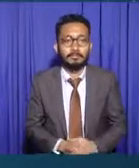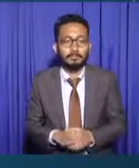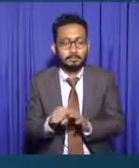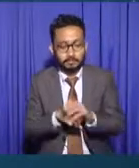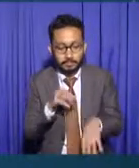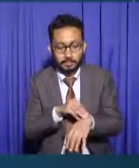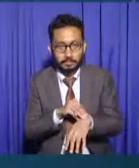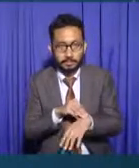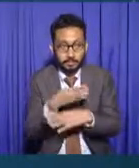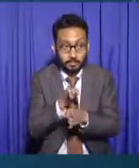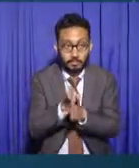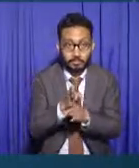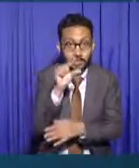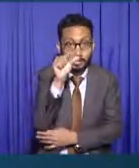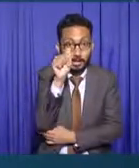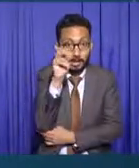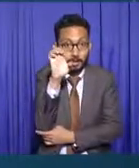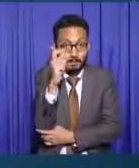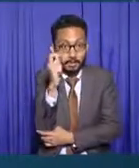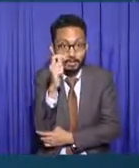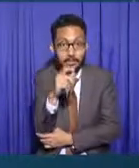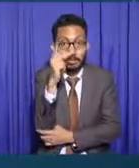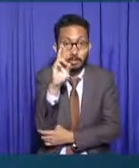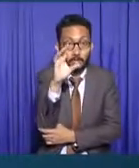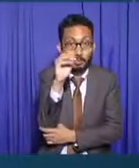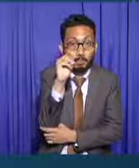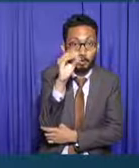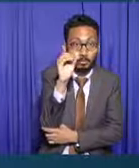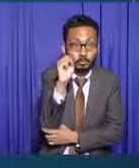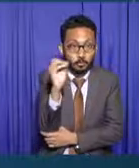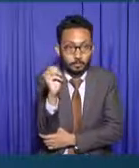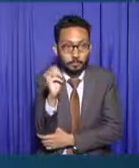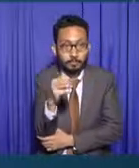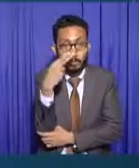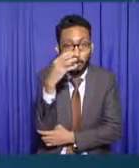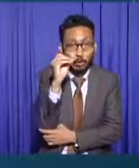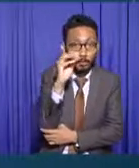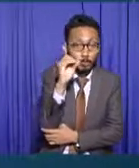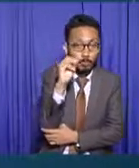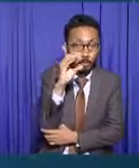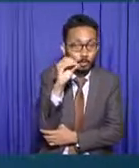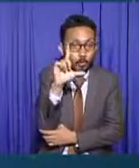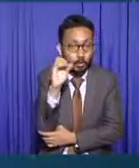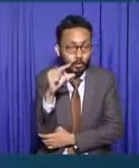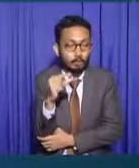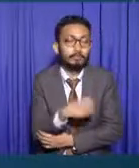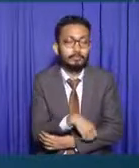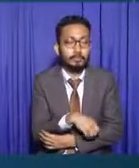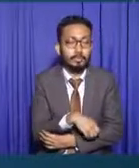semasa pembentukan gamet Kromosom homolog akan terpisah